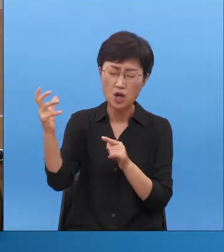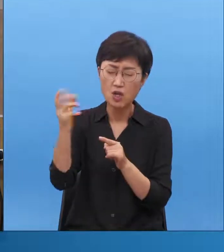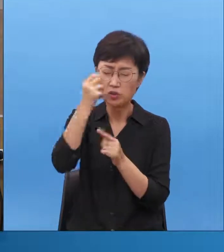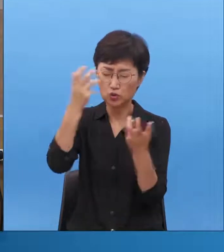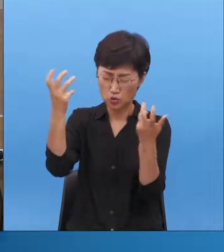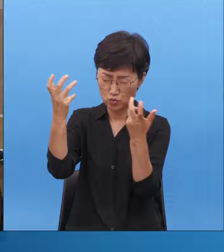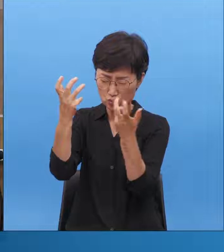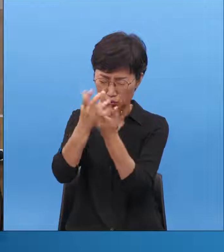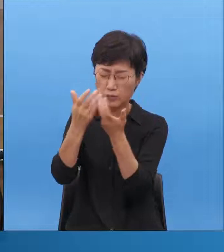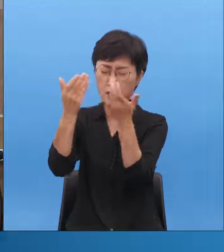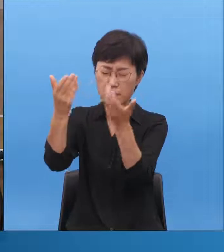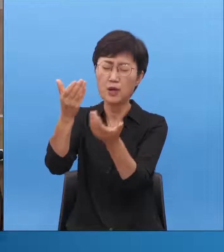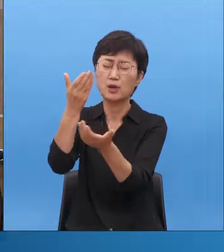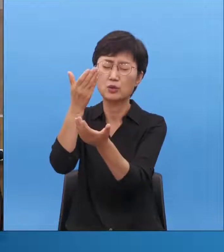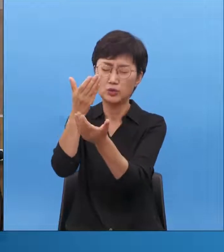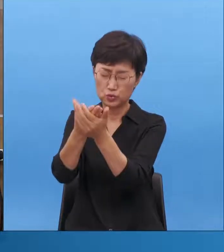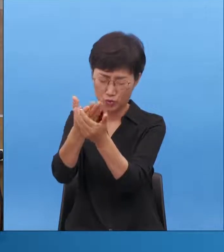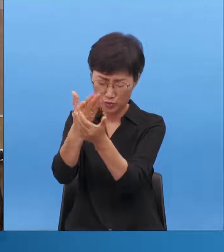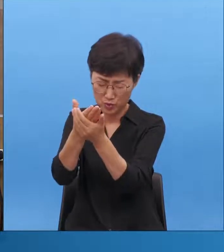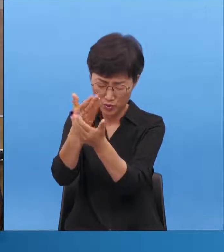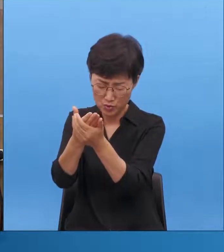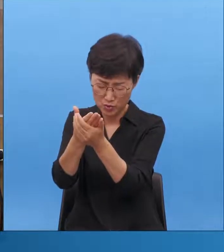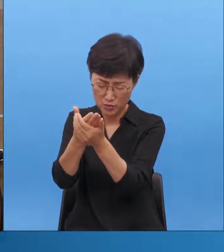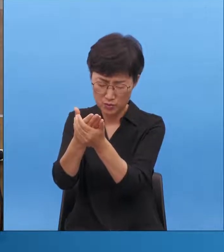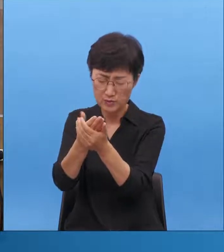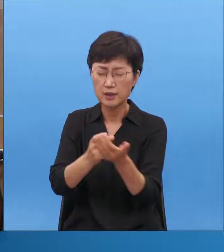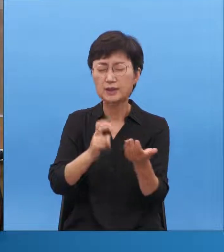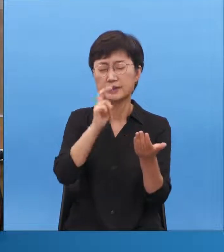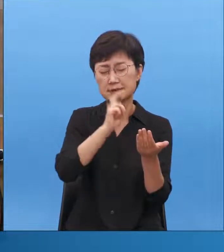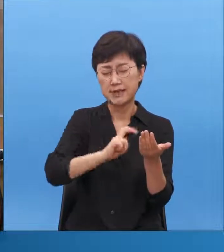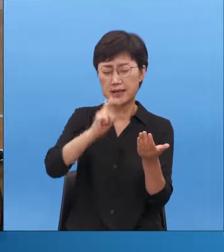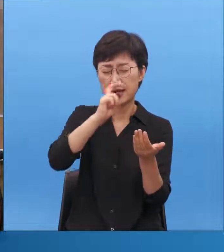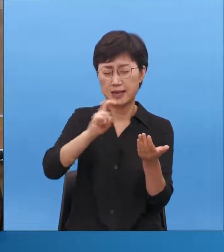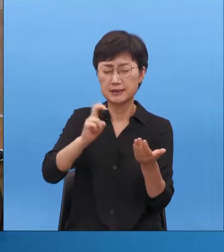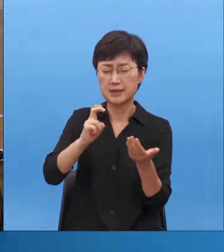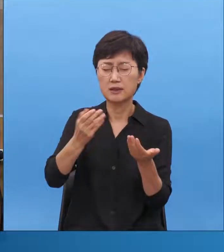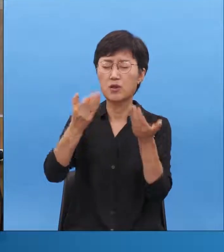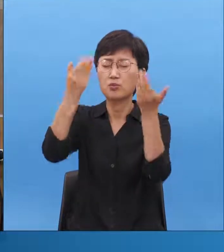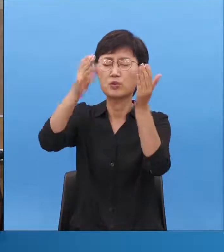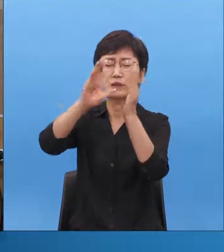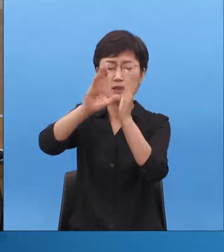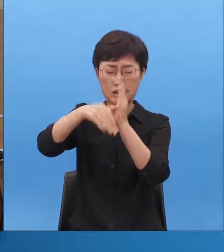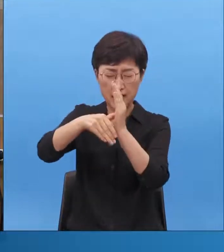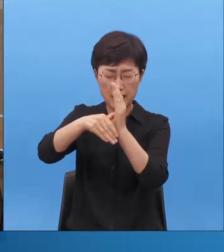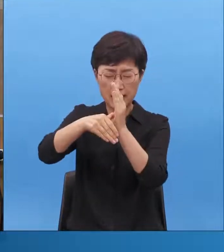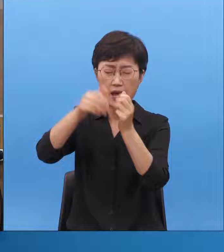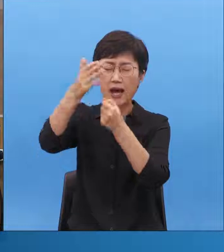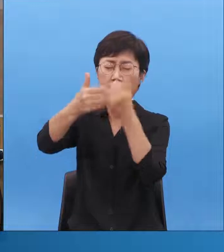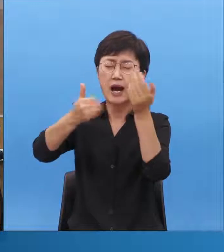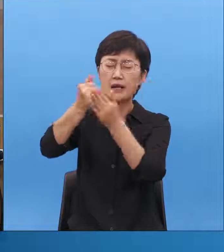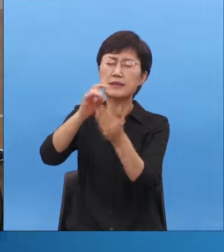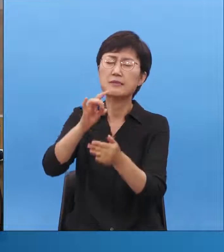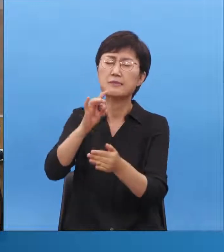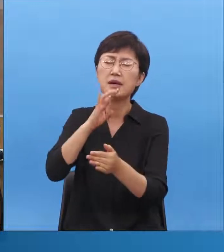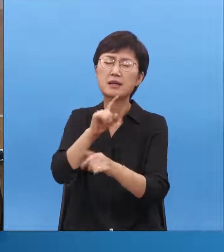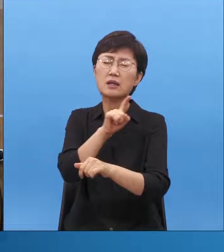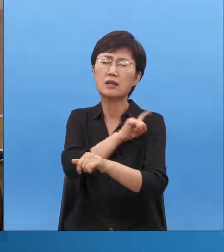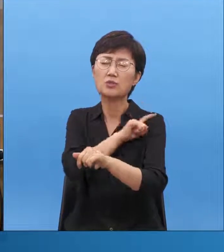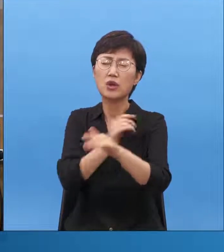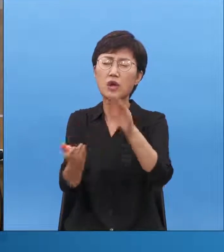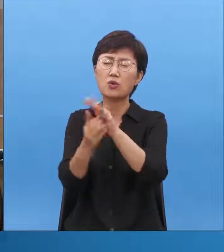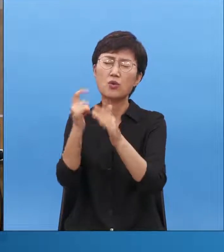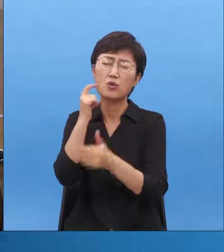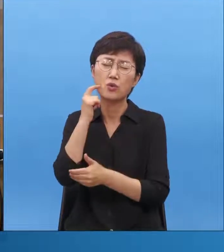충만함을 주옵소서. Grant 다시 찬양을 통해서 성삼위 하나님께서 홀로 영광 받아 주옵소서. Grant the filling of the Holy Spirit upon Reverend